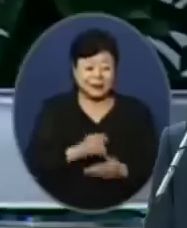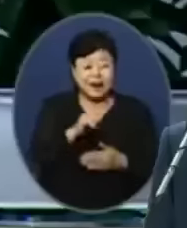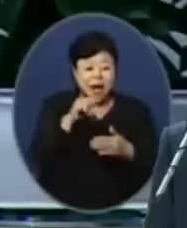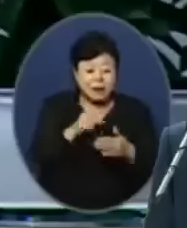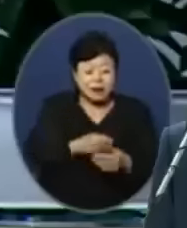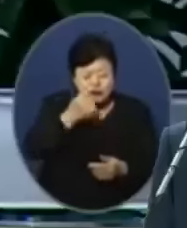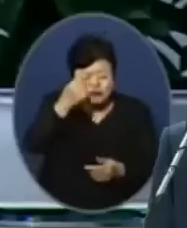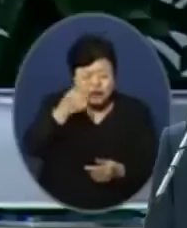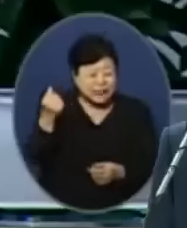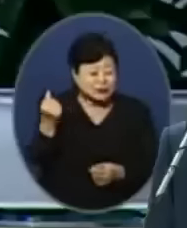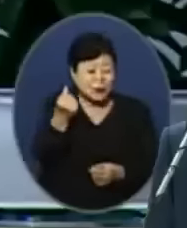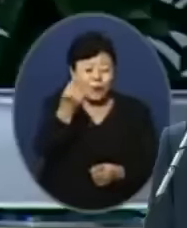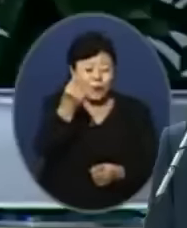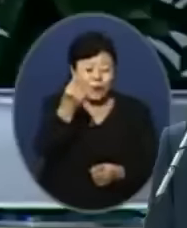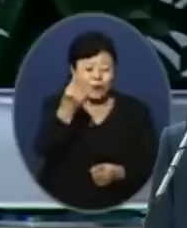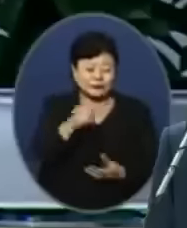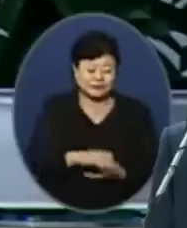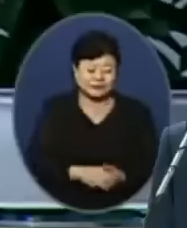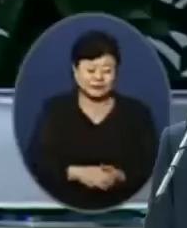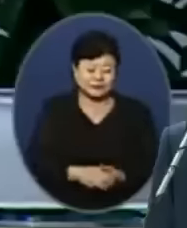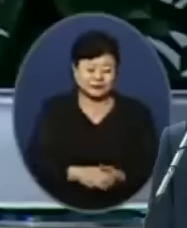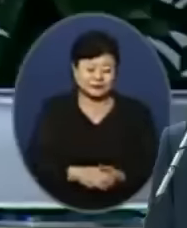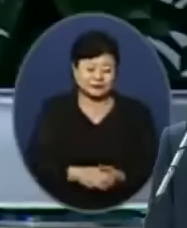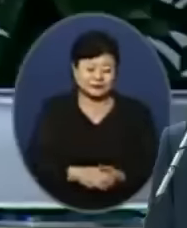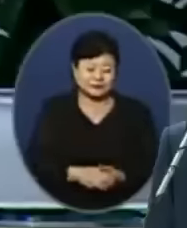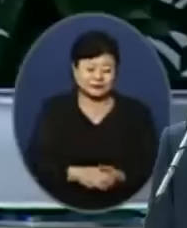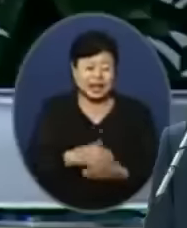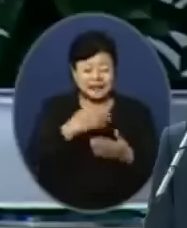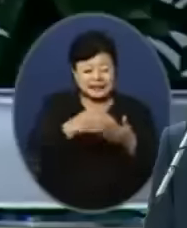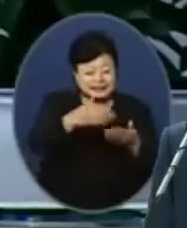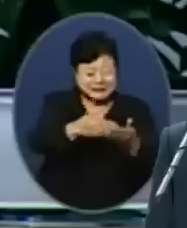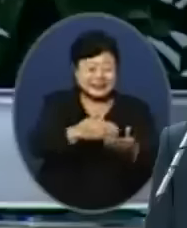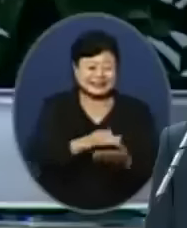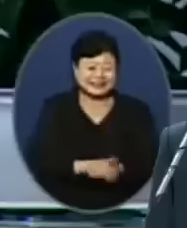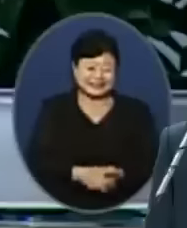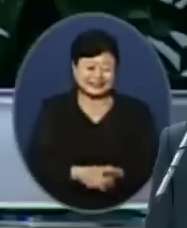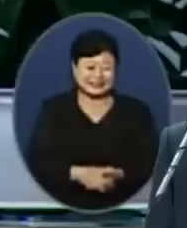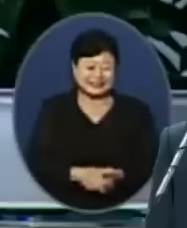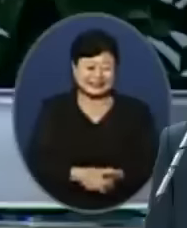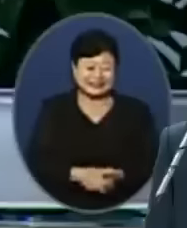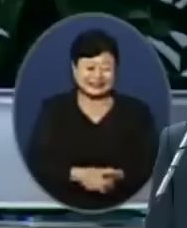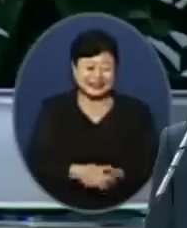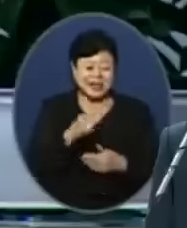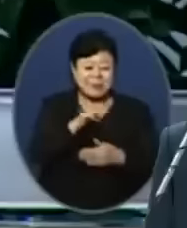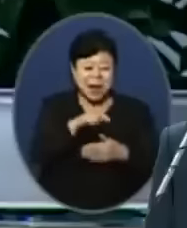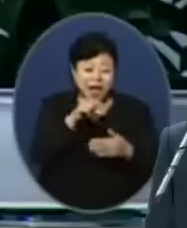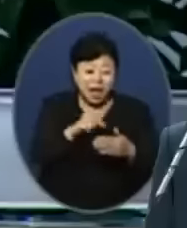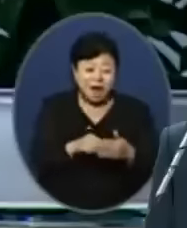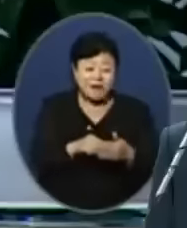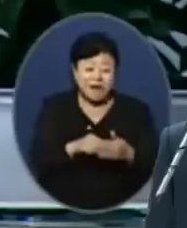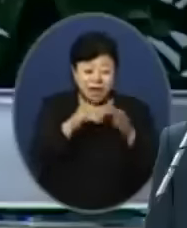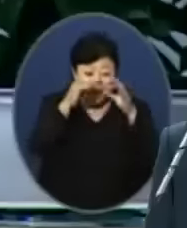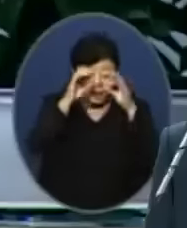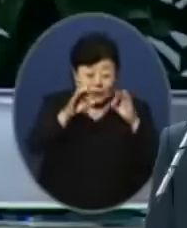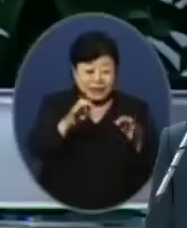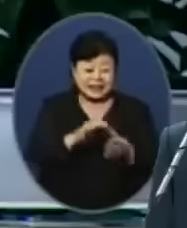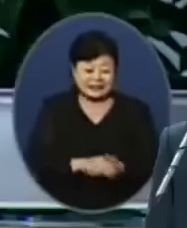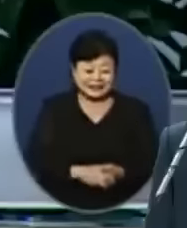마음에 꿈을 품고 쉬운 말로 말하면 그림을 그려 마음에 들여다보니까